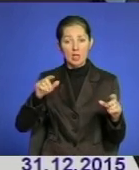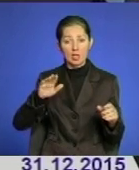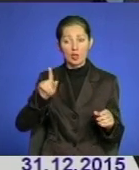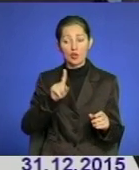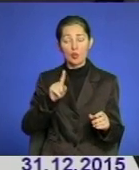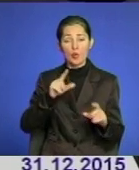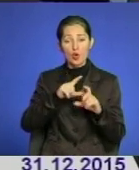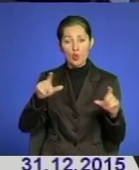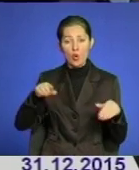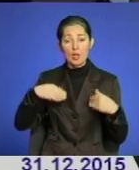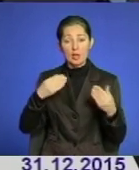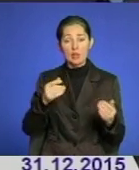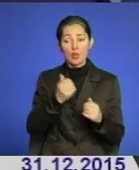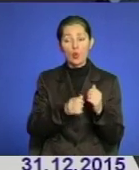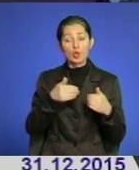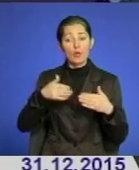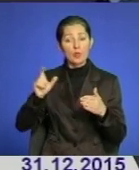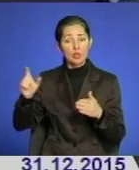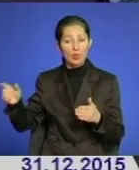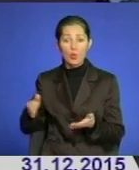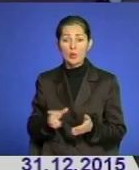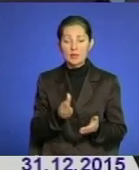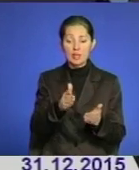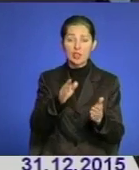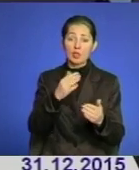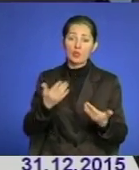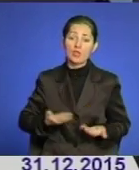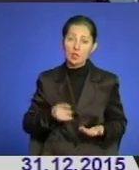кожному випускнику стежину у життя ту, яку бажає кожен учень і його батьки.